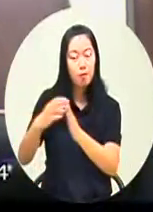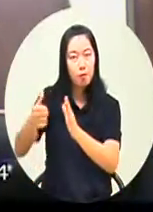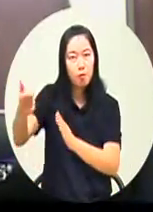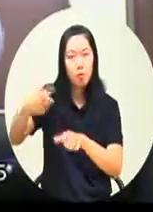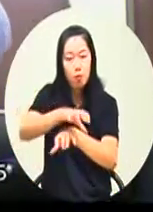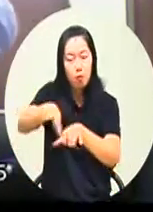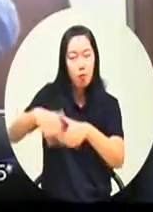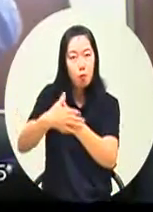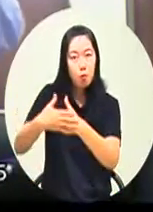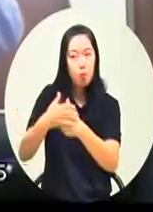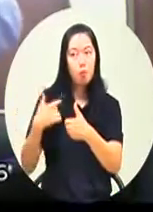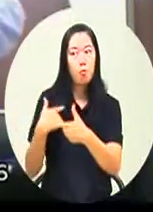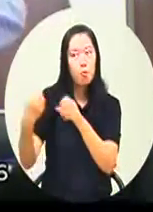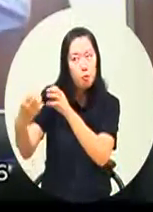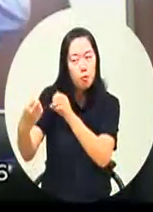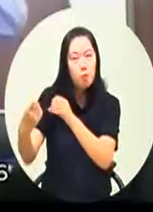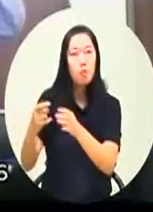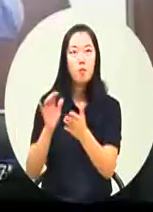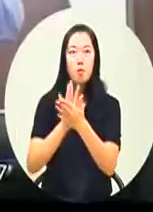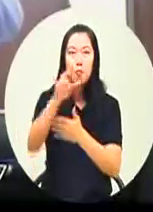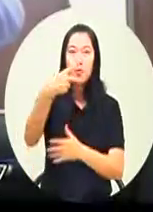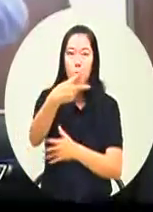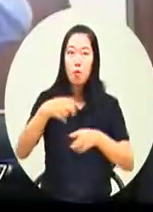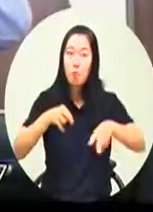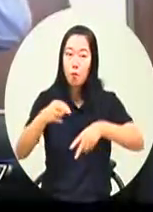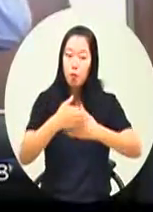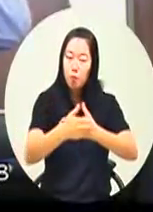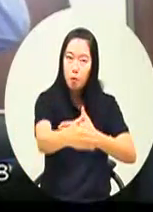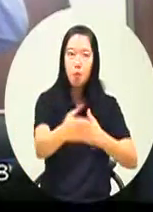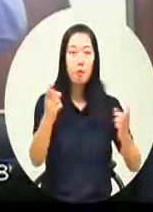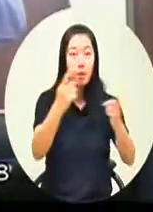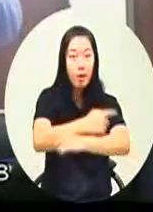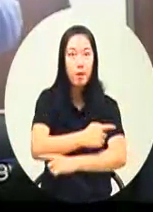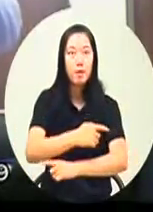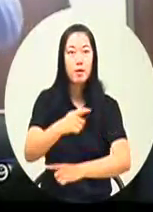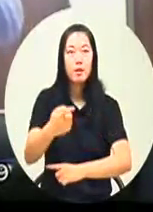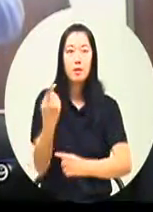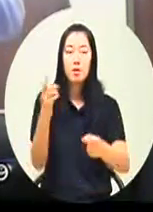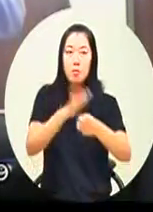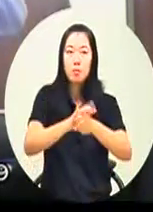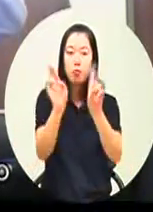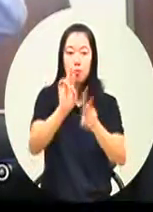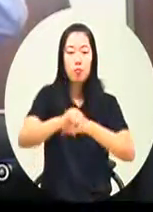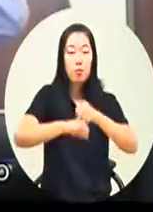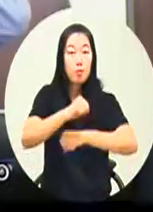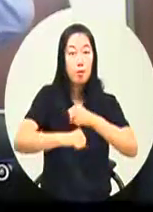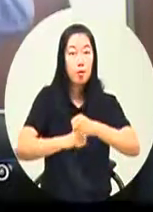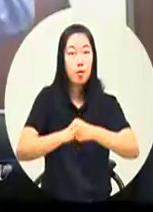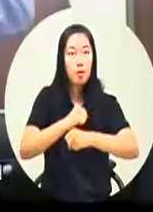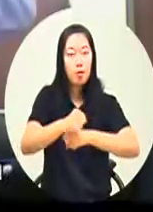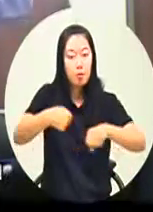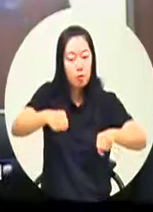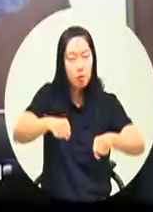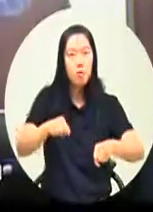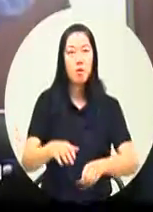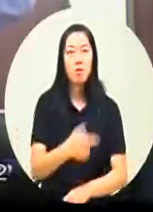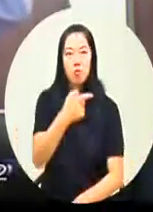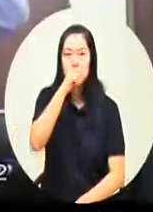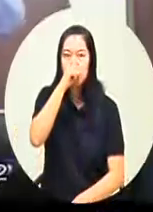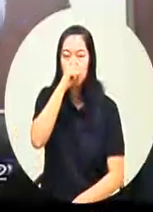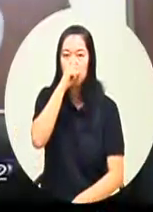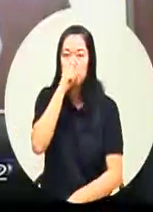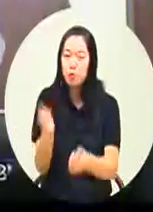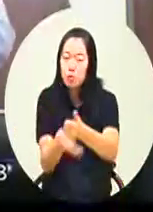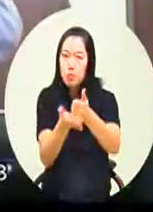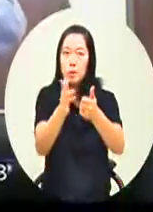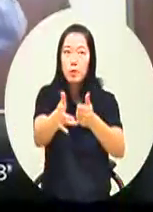保局说以后我们的那个二行程交换补助电动车 最好那个车鼓励厂商，你